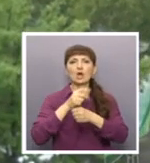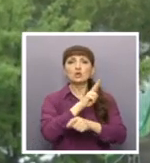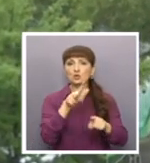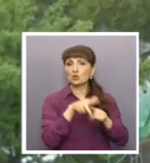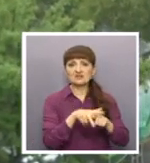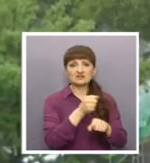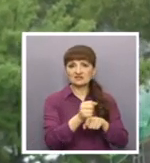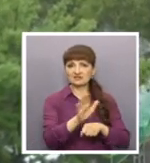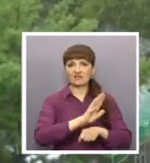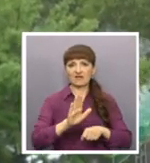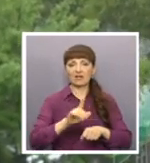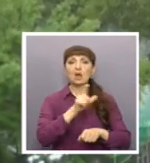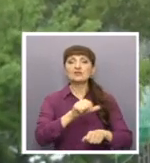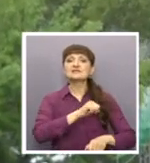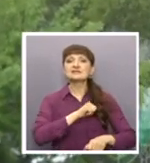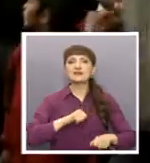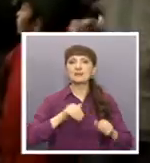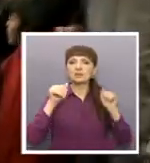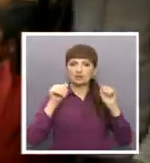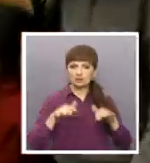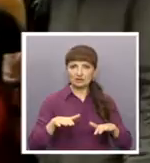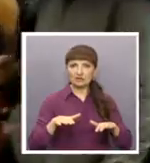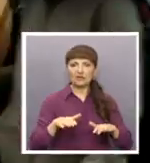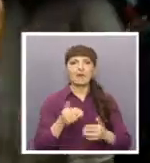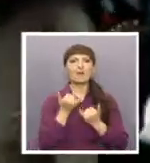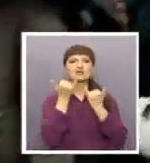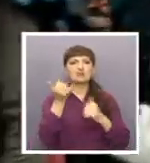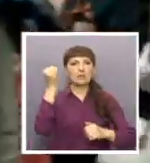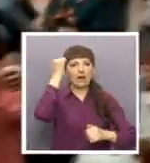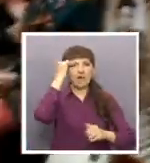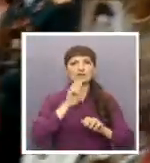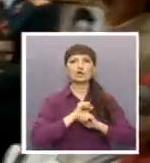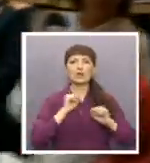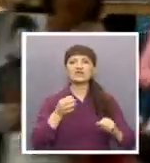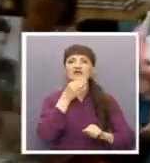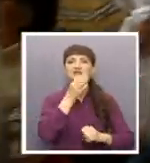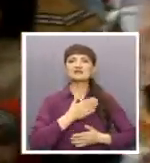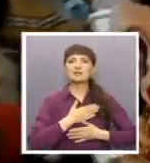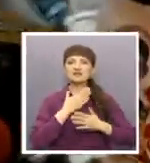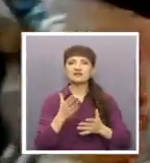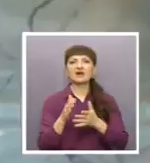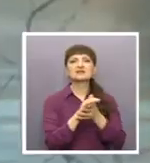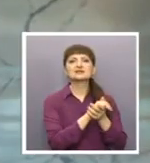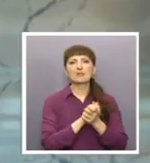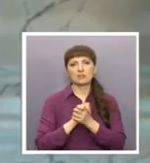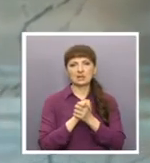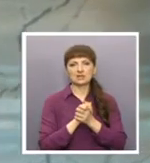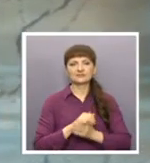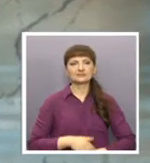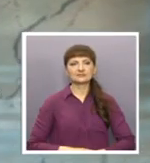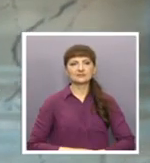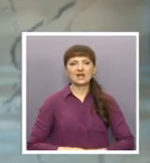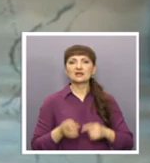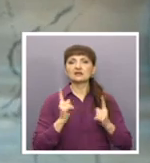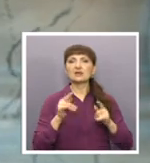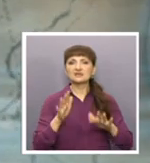никого не агитировали. Просто люди сами решили таким образом почтить память героев и сказать спасибо за мирное небо. На самом деле в этот